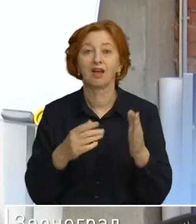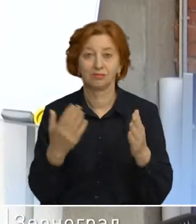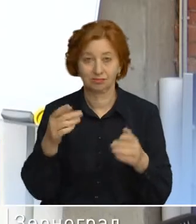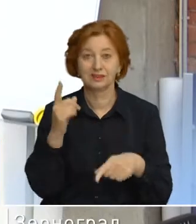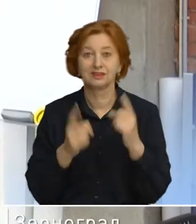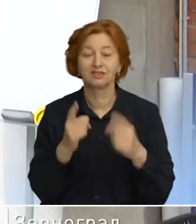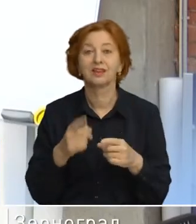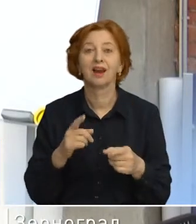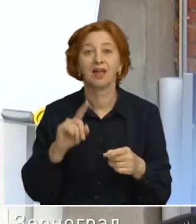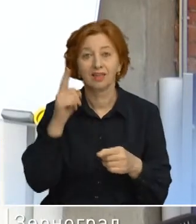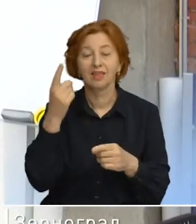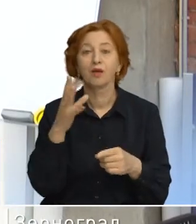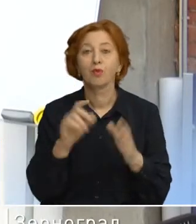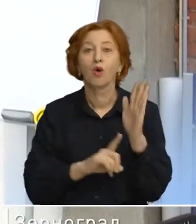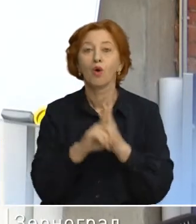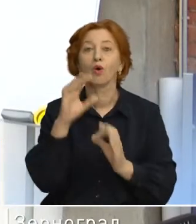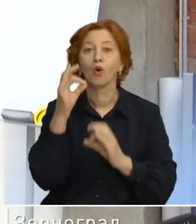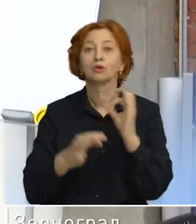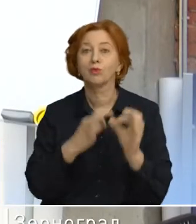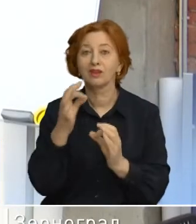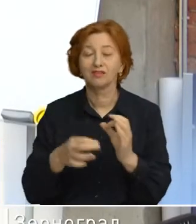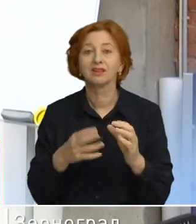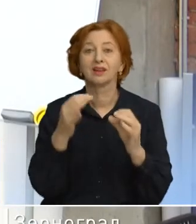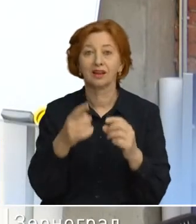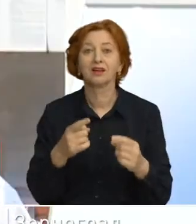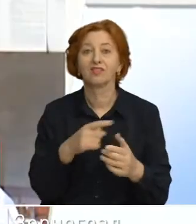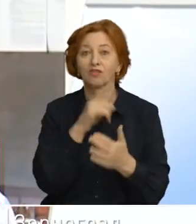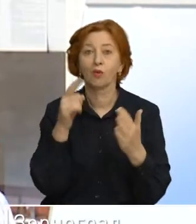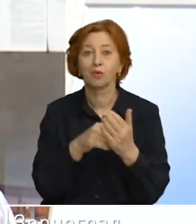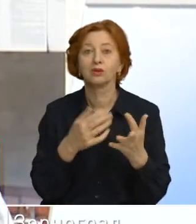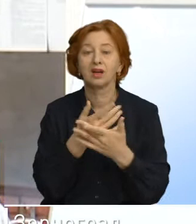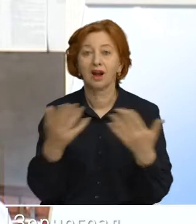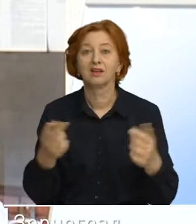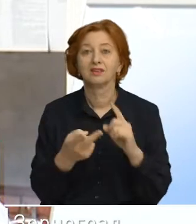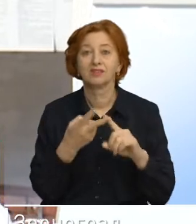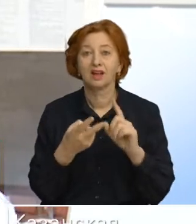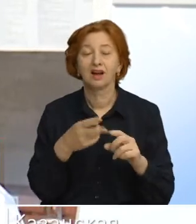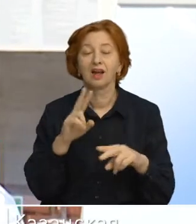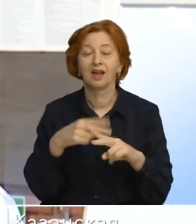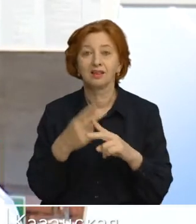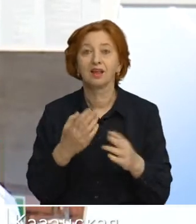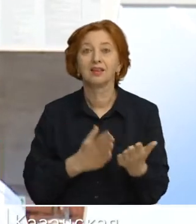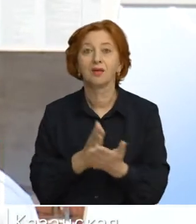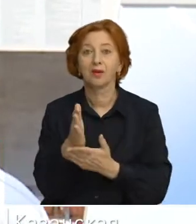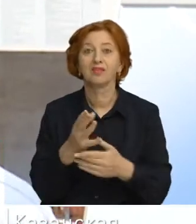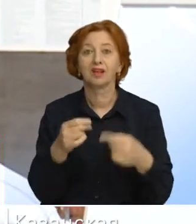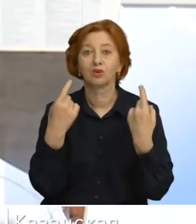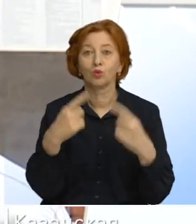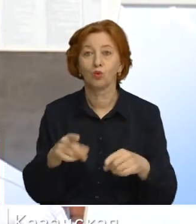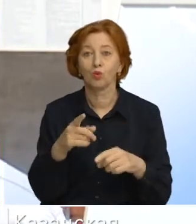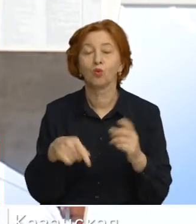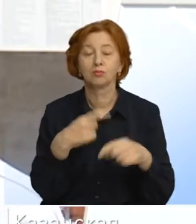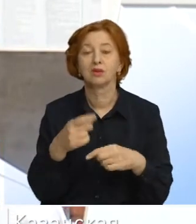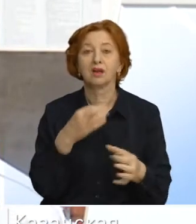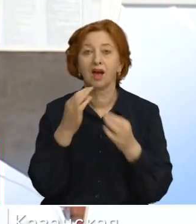себя в космонавтике, в какое направление имеет смысл смотреть сейчас. А вторая лекция направлена, наоборот, в историю. Мы говорим